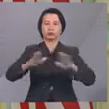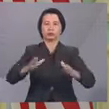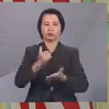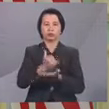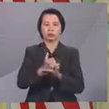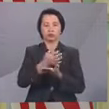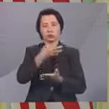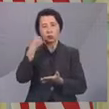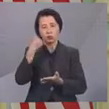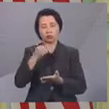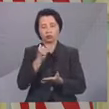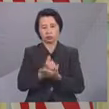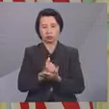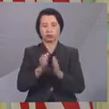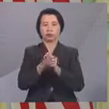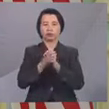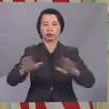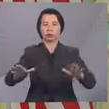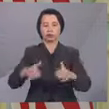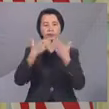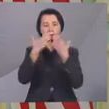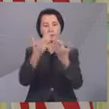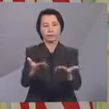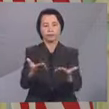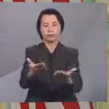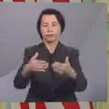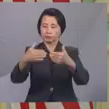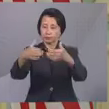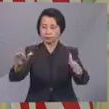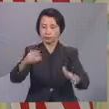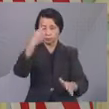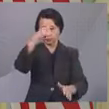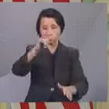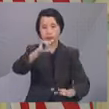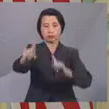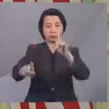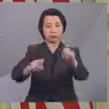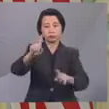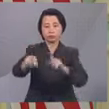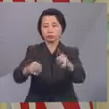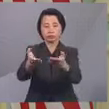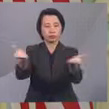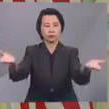Stay home, stay safe. Terima kasih. Saya buka kepada soalan.